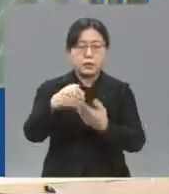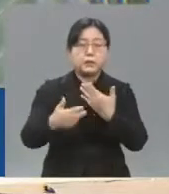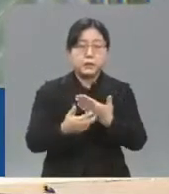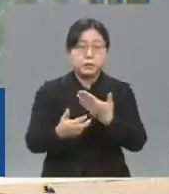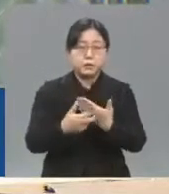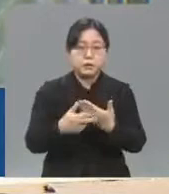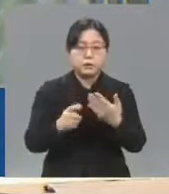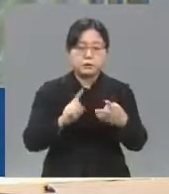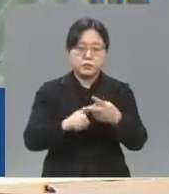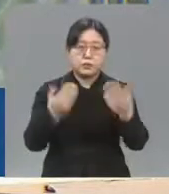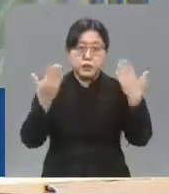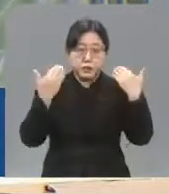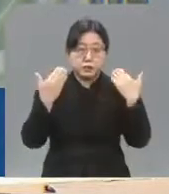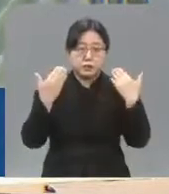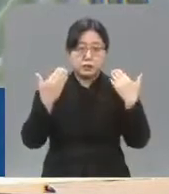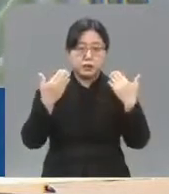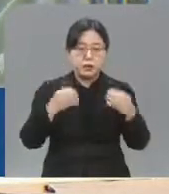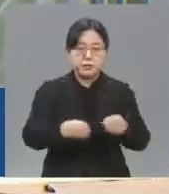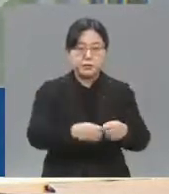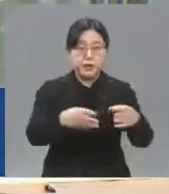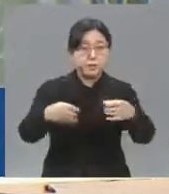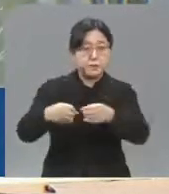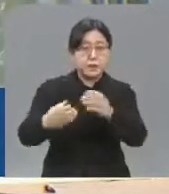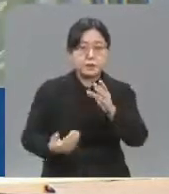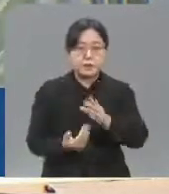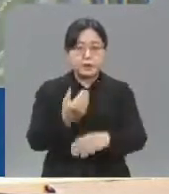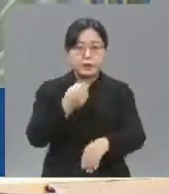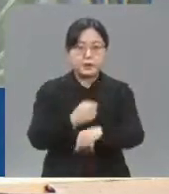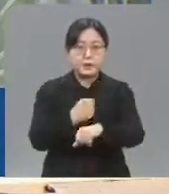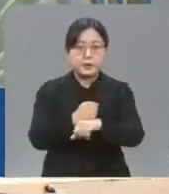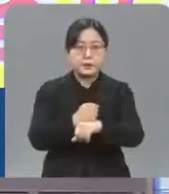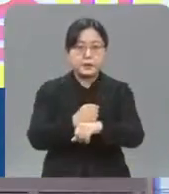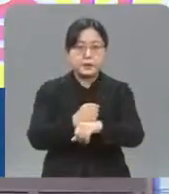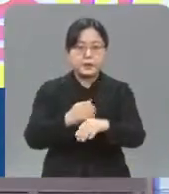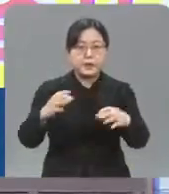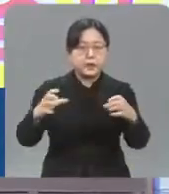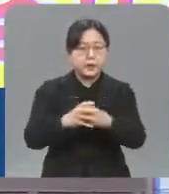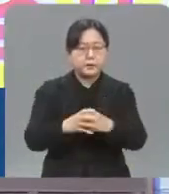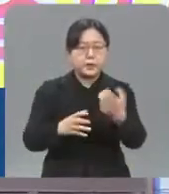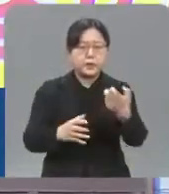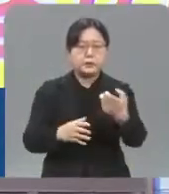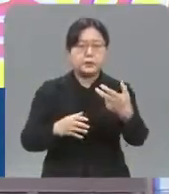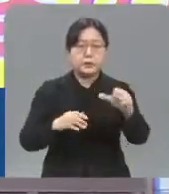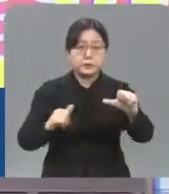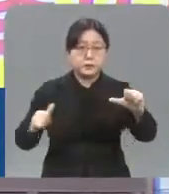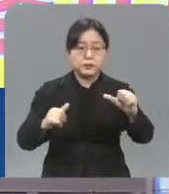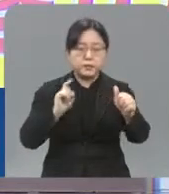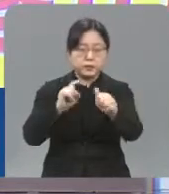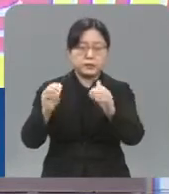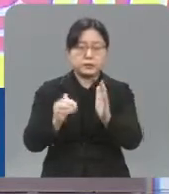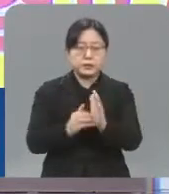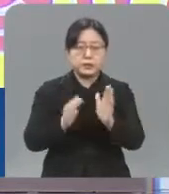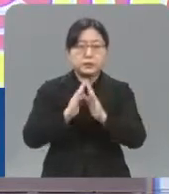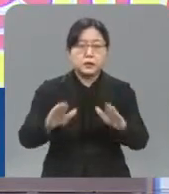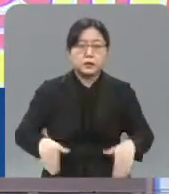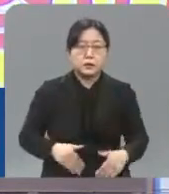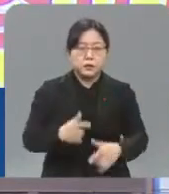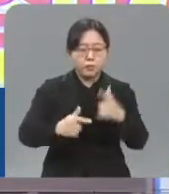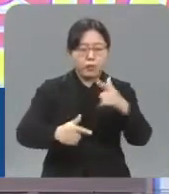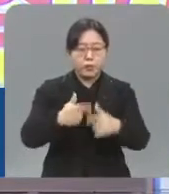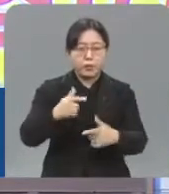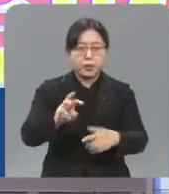요양병원과 초등학교 등을 중심으로 산발적인 감염이 잇따르면서 모두 75명이 확진됐고, 전남에서는